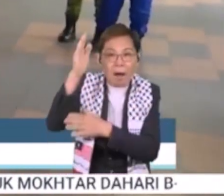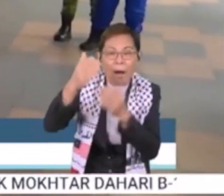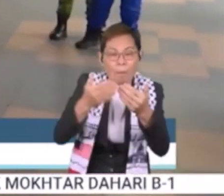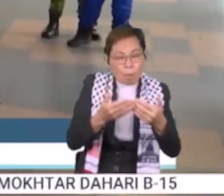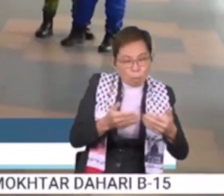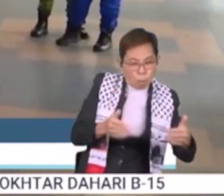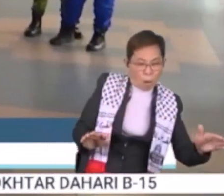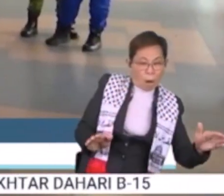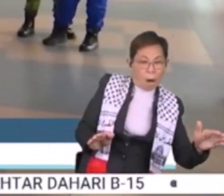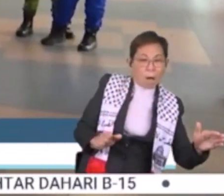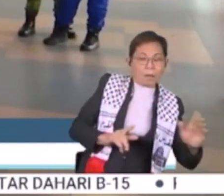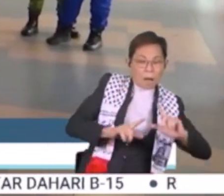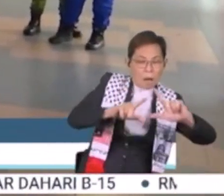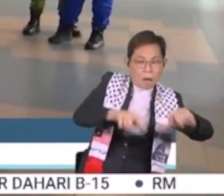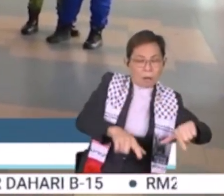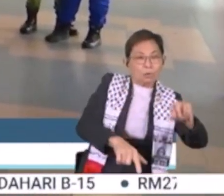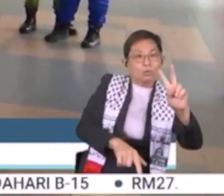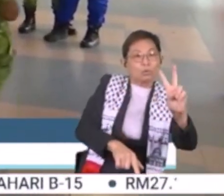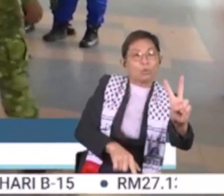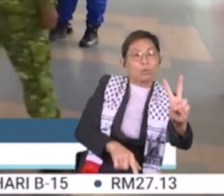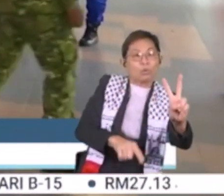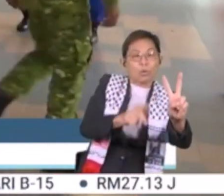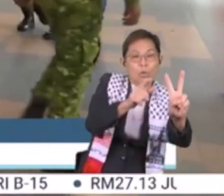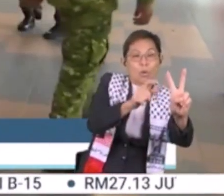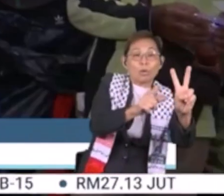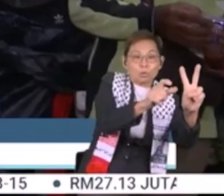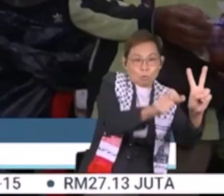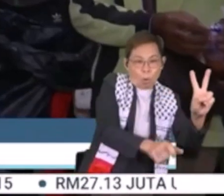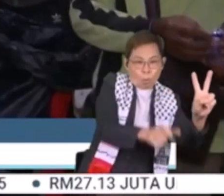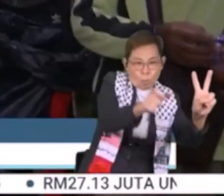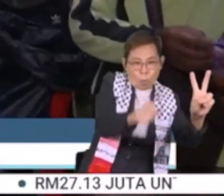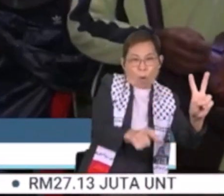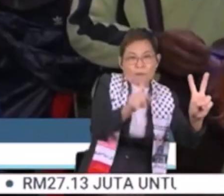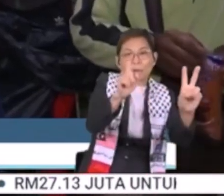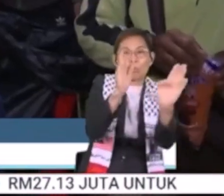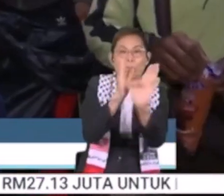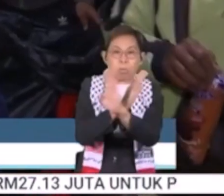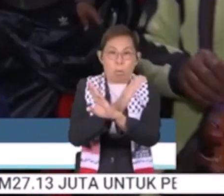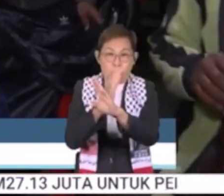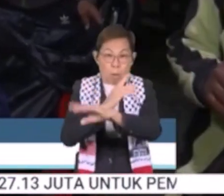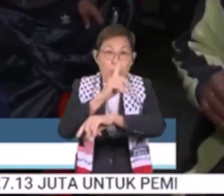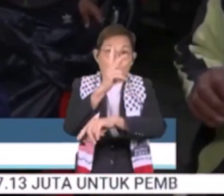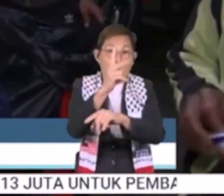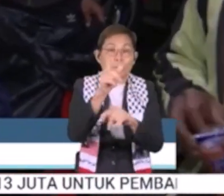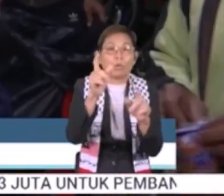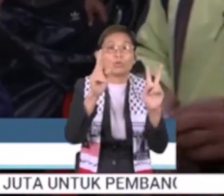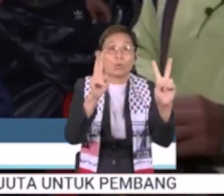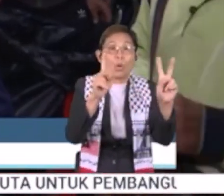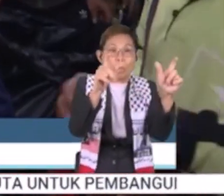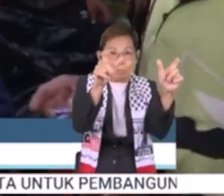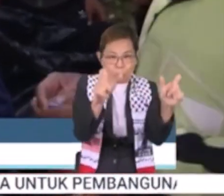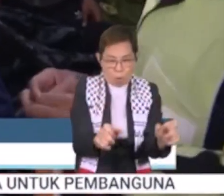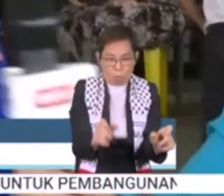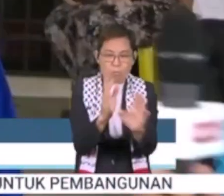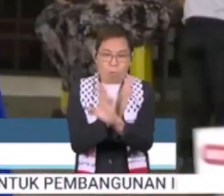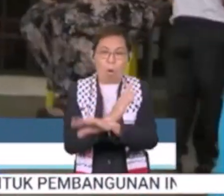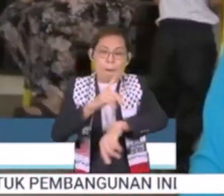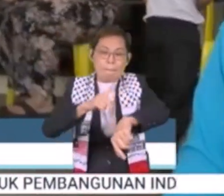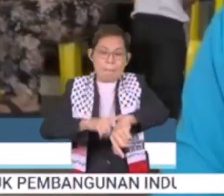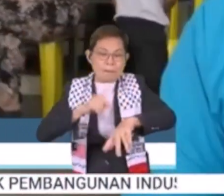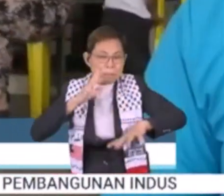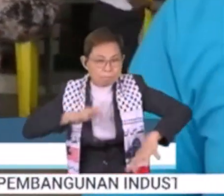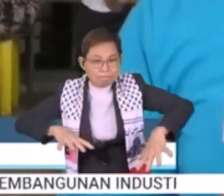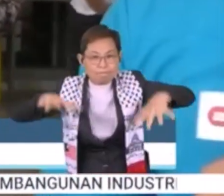dibuka Dan kita tempatkan seramai dua dua orang setiap siif semasa tempoh banjirlah